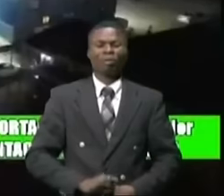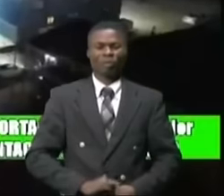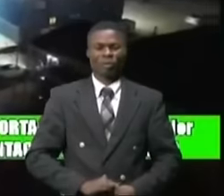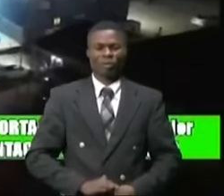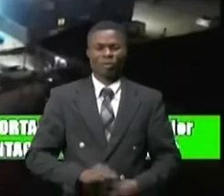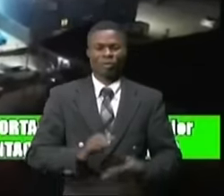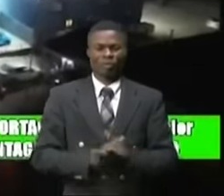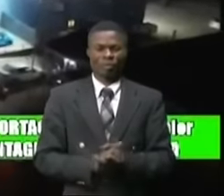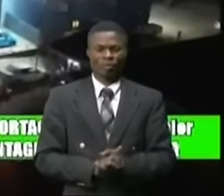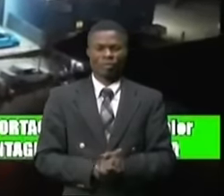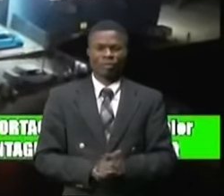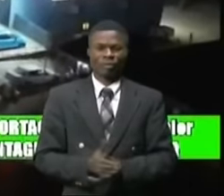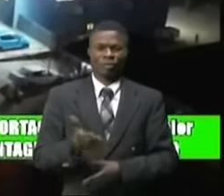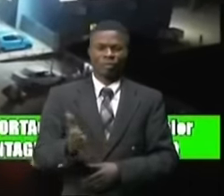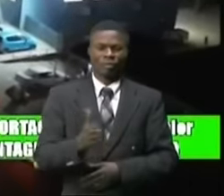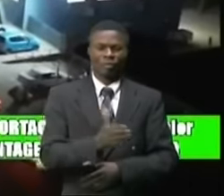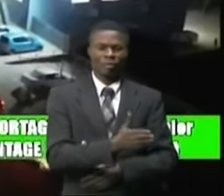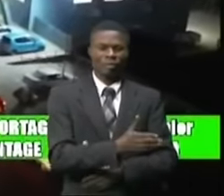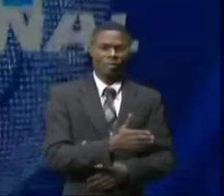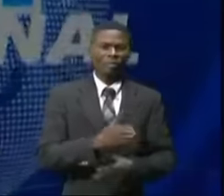Tshilombo.